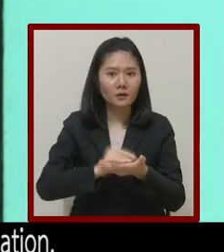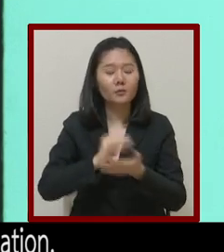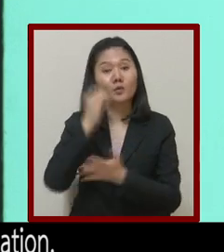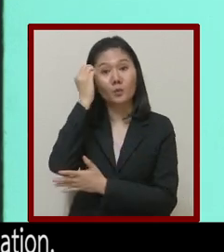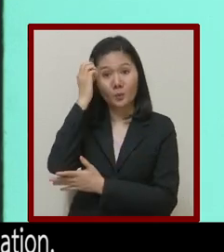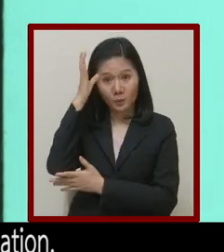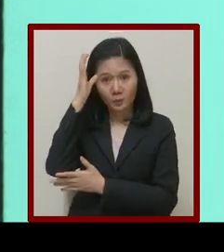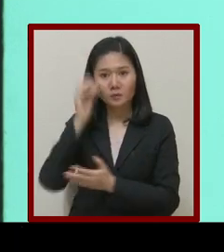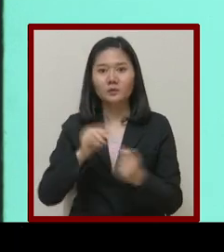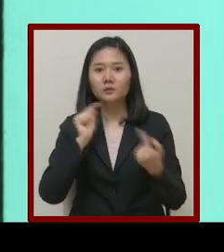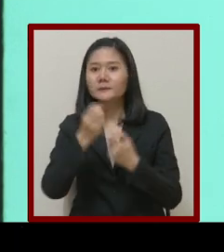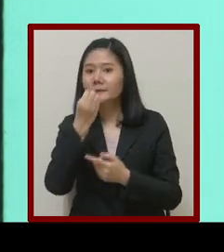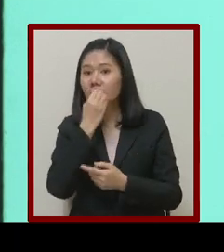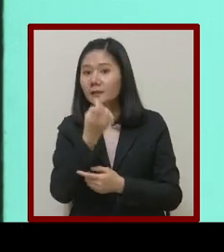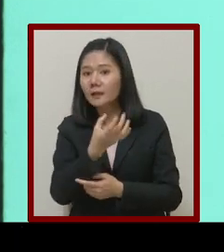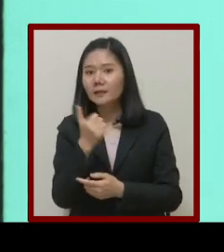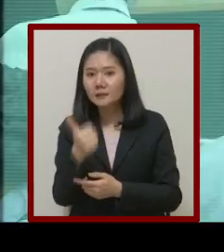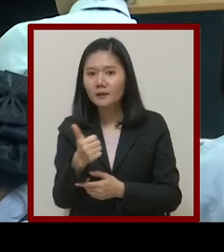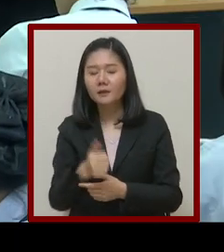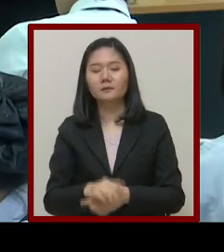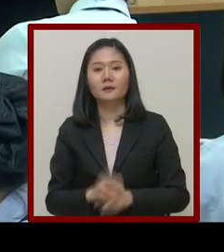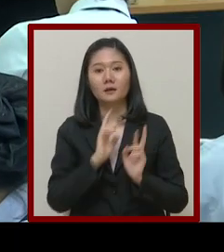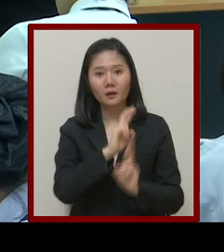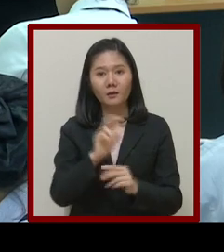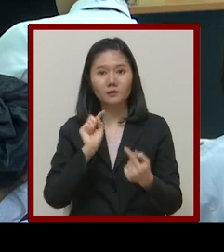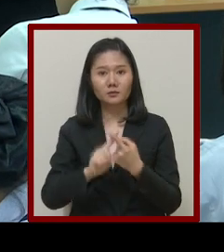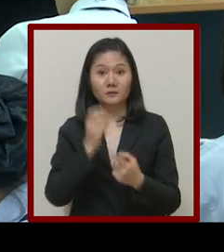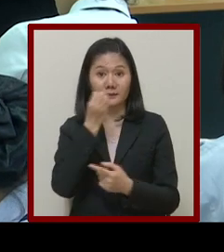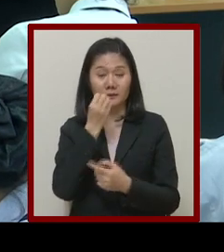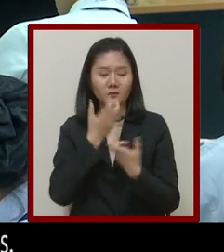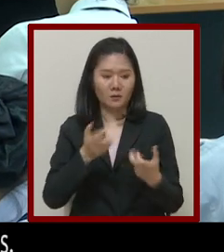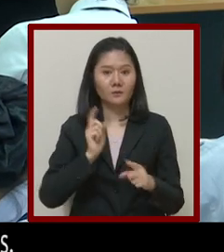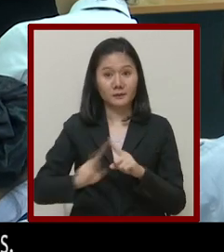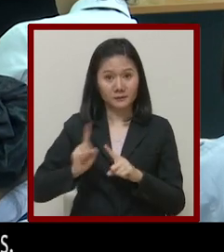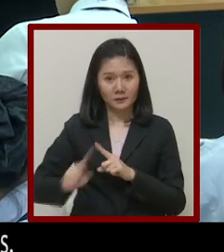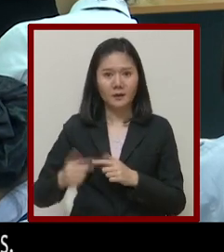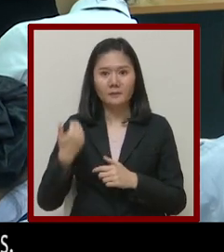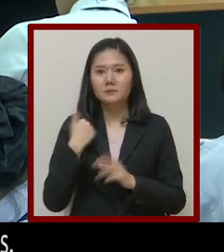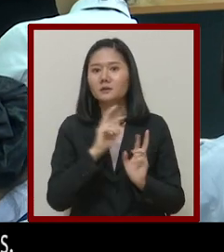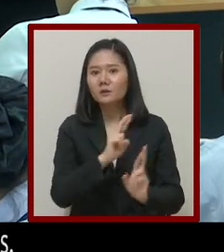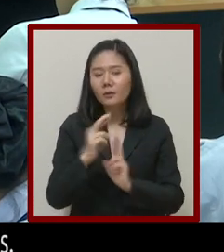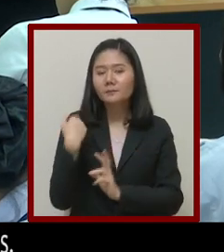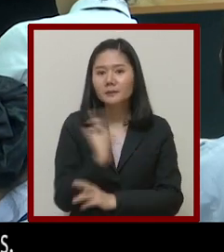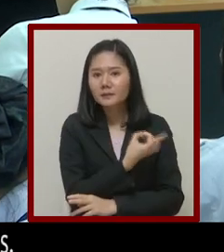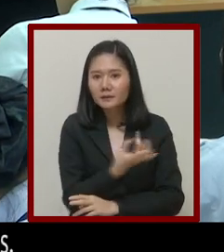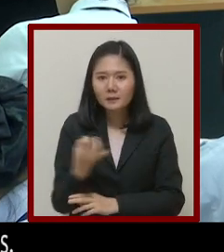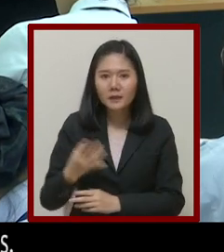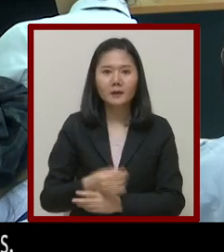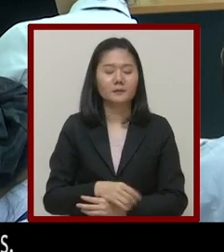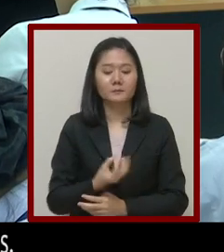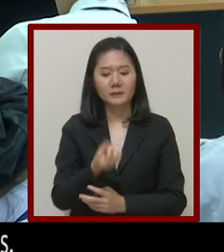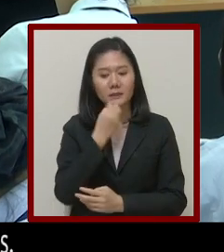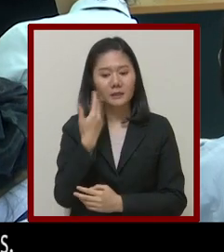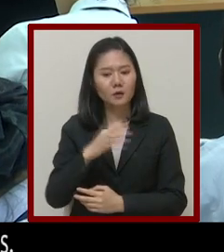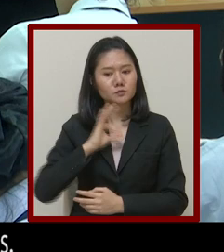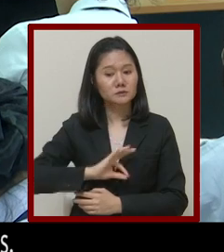ความรู้ว่าจะทานอะไรได้แล้วก็ข้อควรระวังในการทานของวัตถุดิบแต่ละอย่างเนี่ยจะต้องระวังอะไรเรื่องอะไรมันมีรสชาติแบบไหน